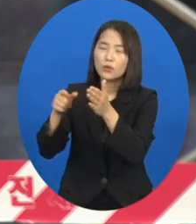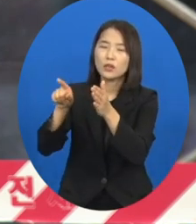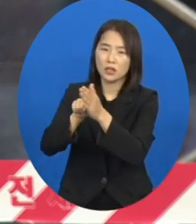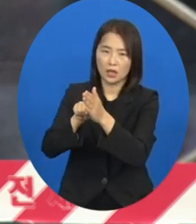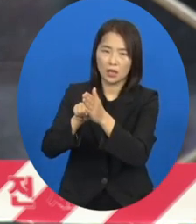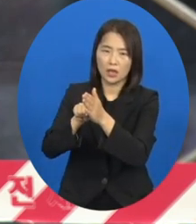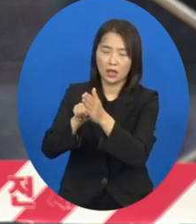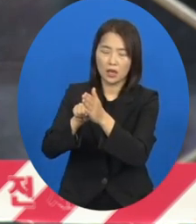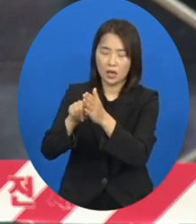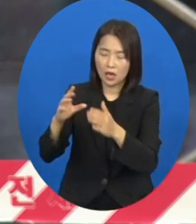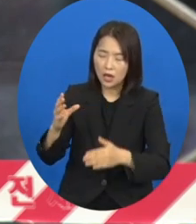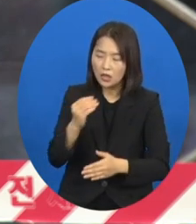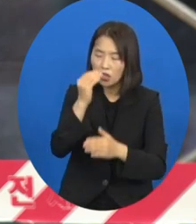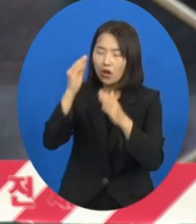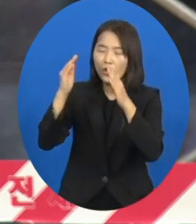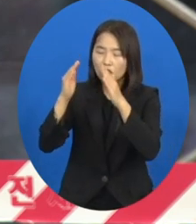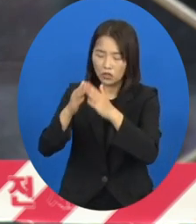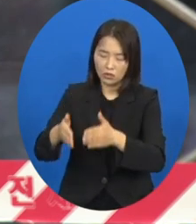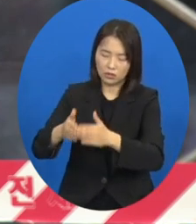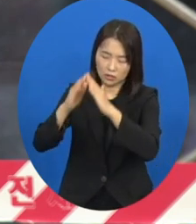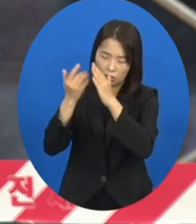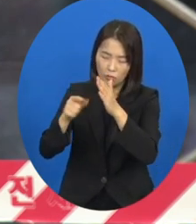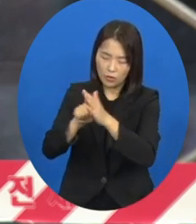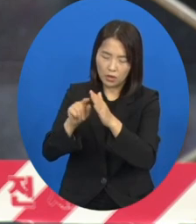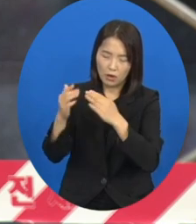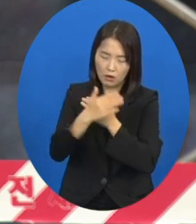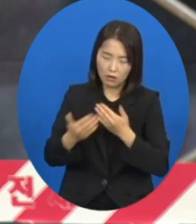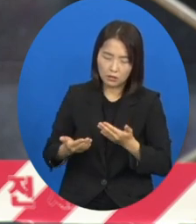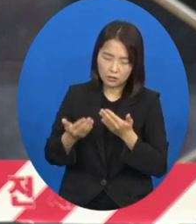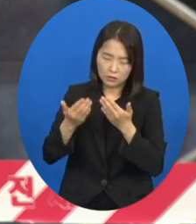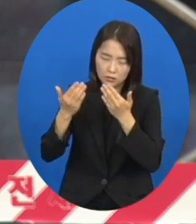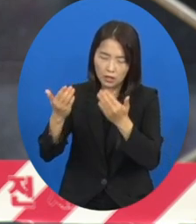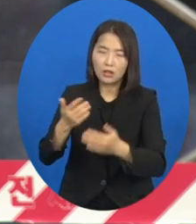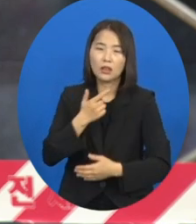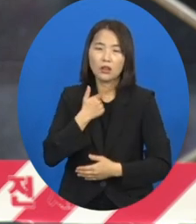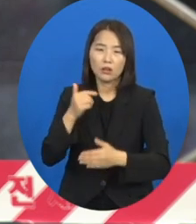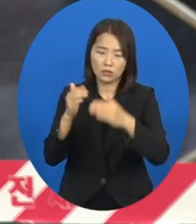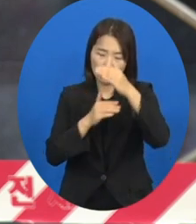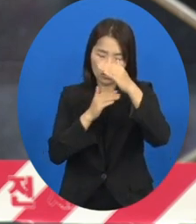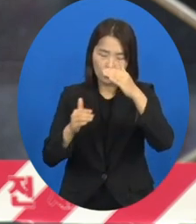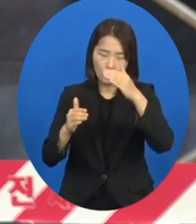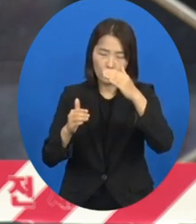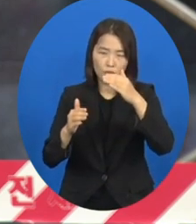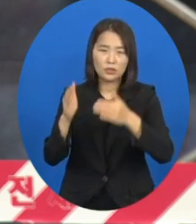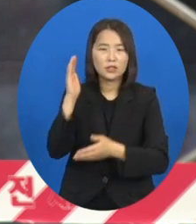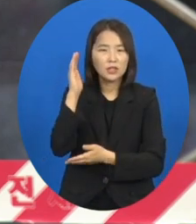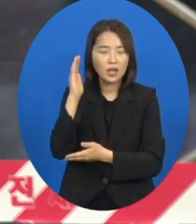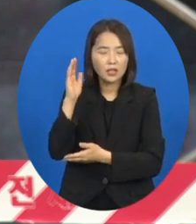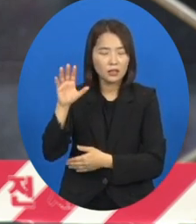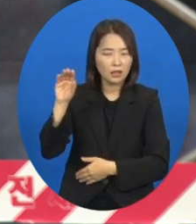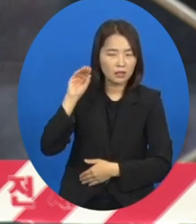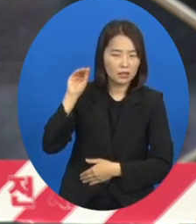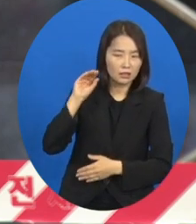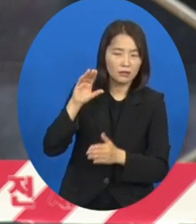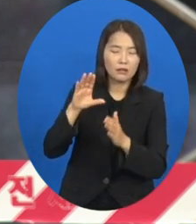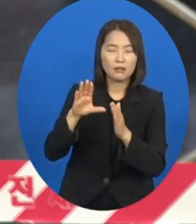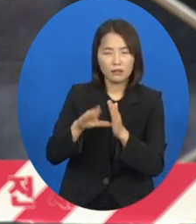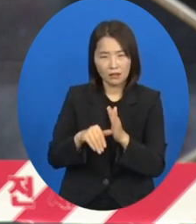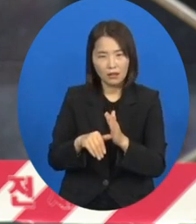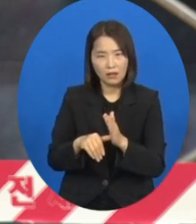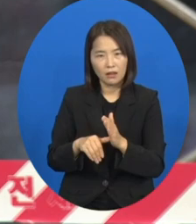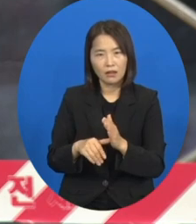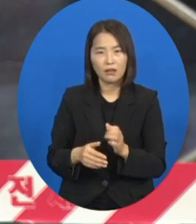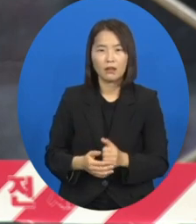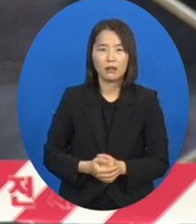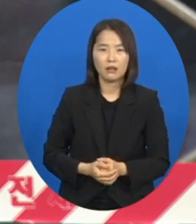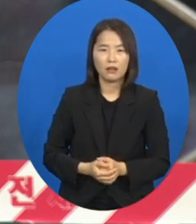성전이 세워지기 위해서 그렇게 헌신했던 성도들의 이야기를 들으면서 어떻게 하면 이렇게까지